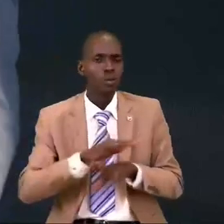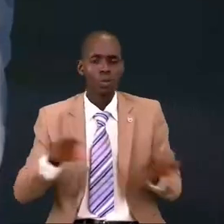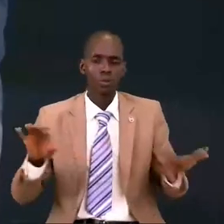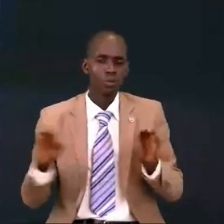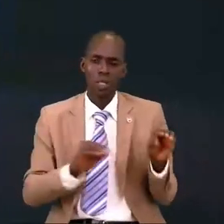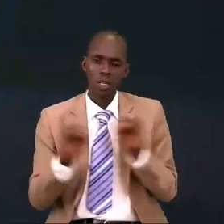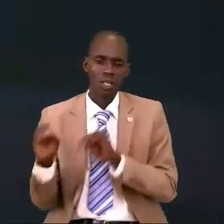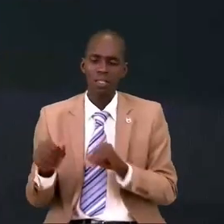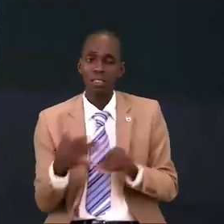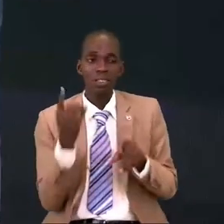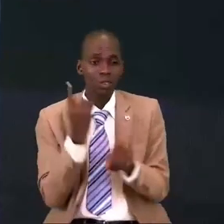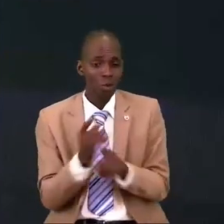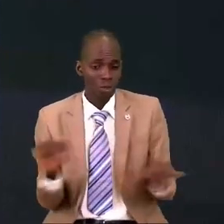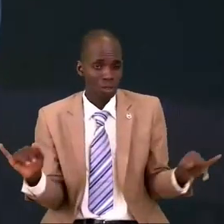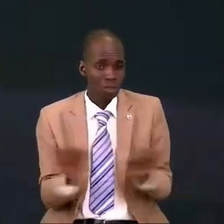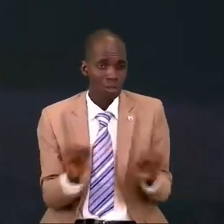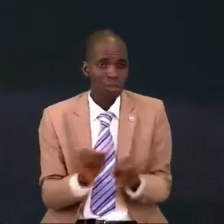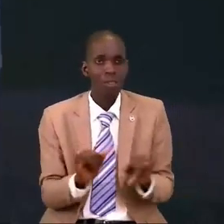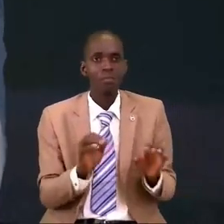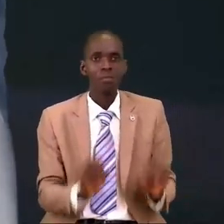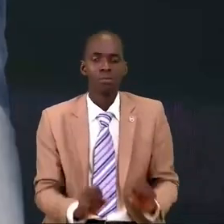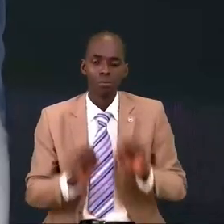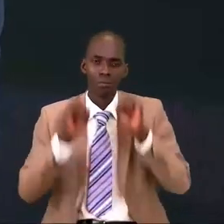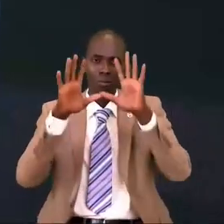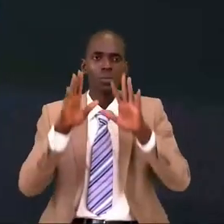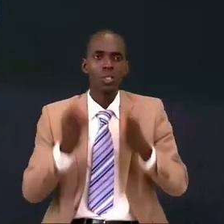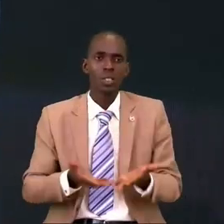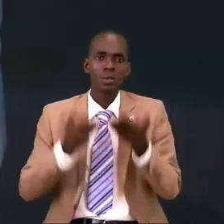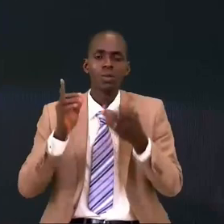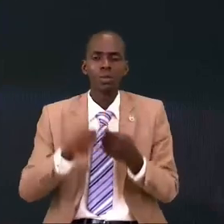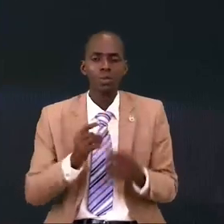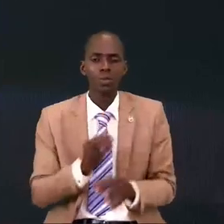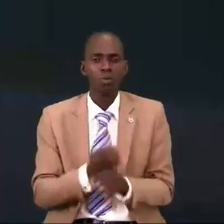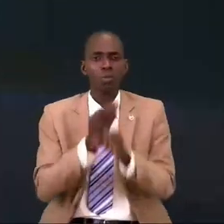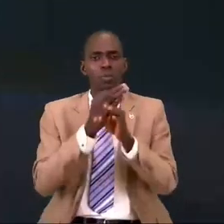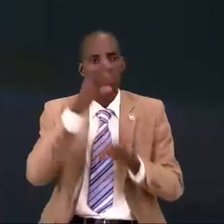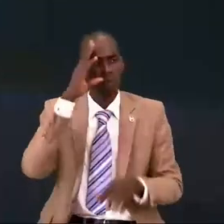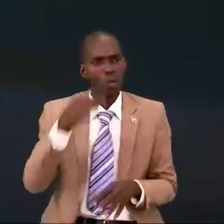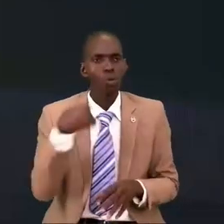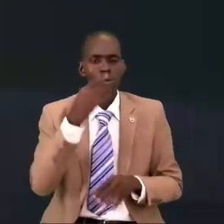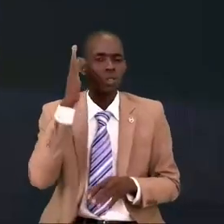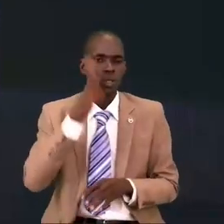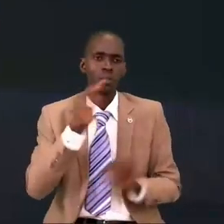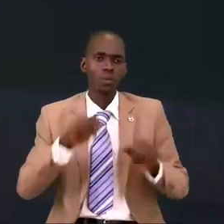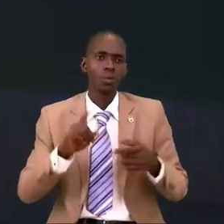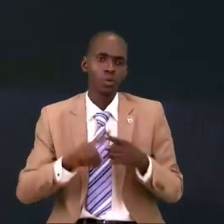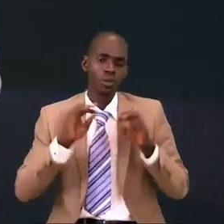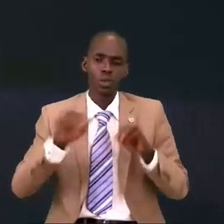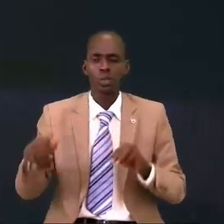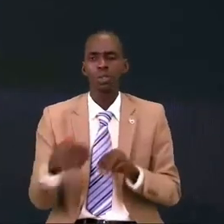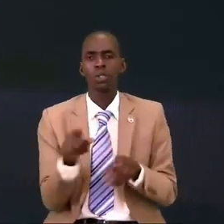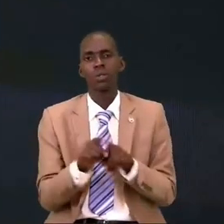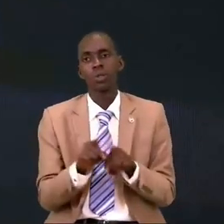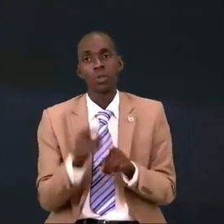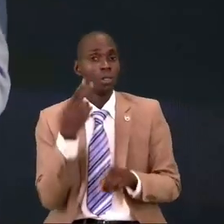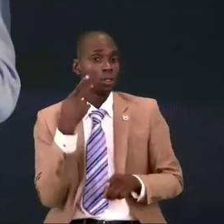Vous voyez, les 4 générations, Paul l'apôtre, vous avez la génération de Timothée, vous avez la